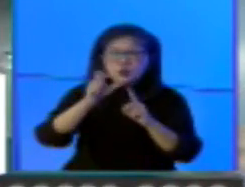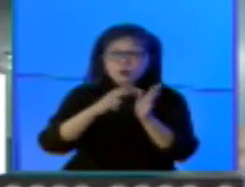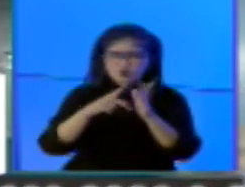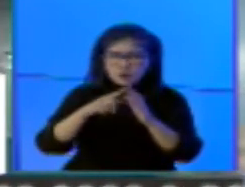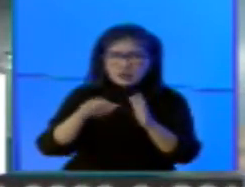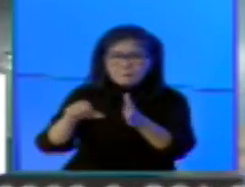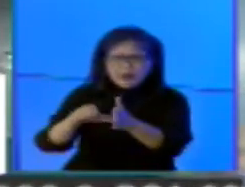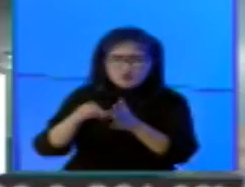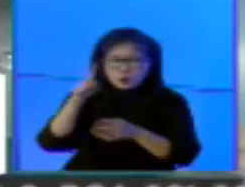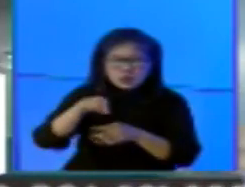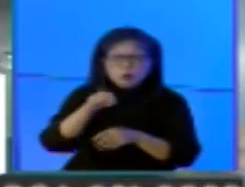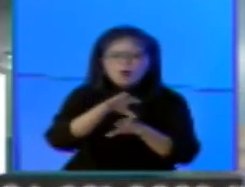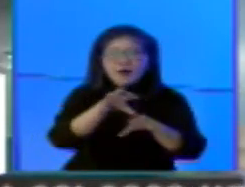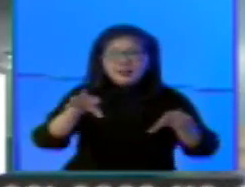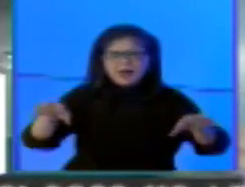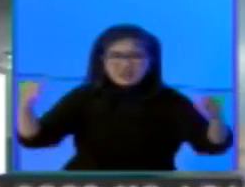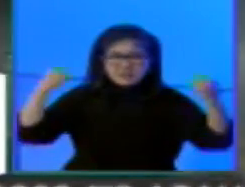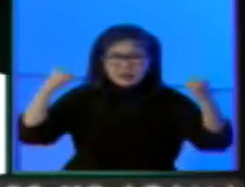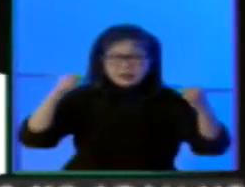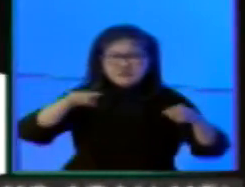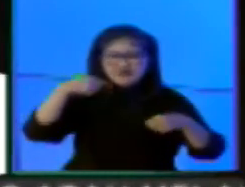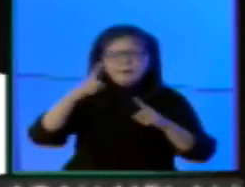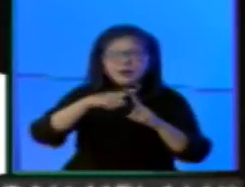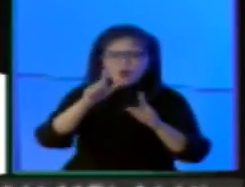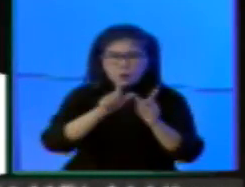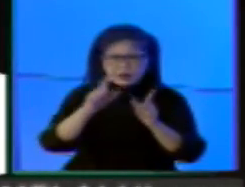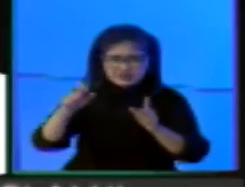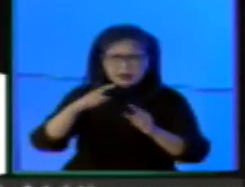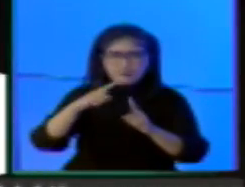kesehatan hingga toilet portable.